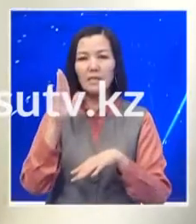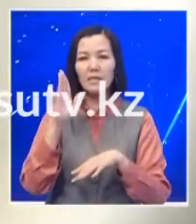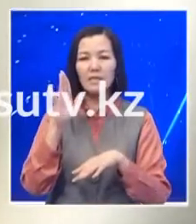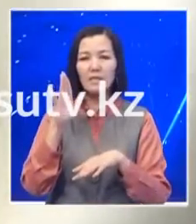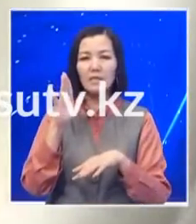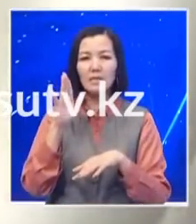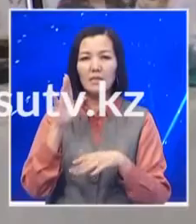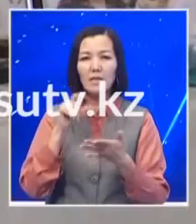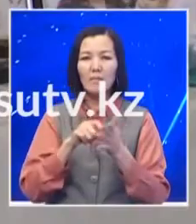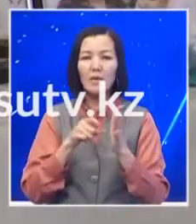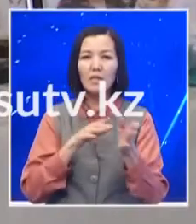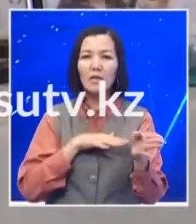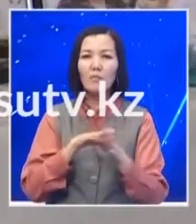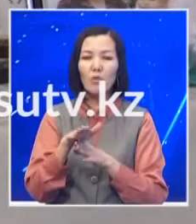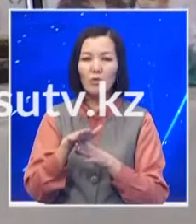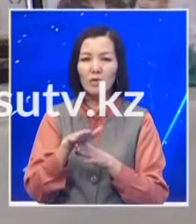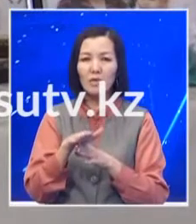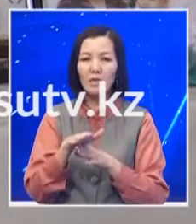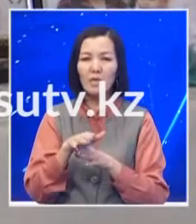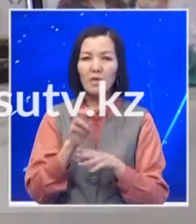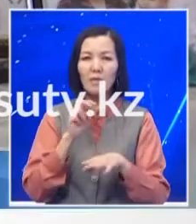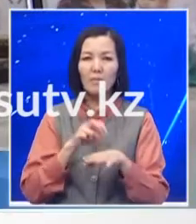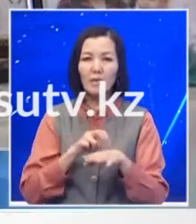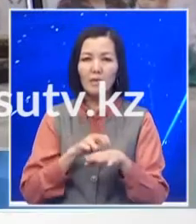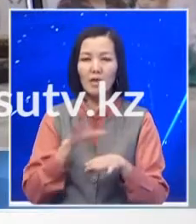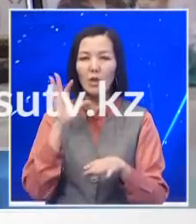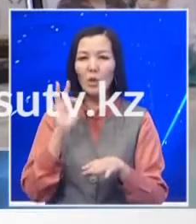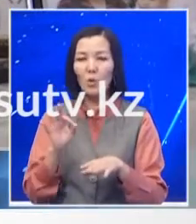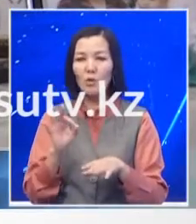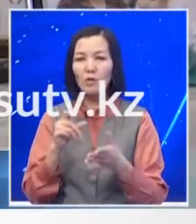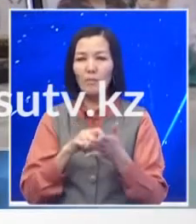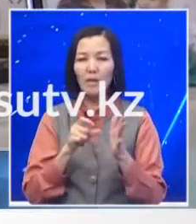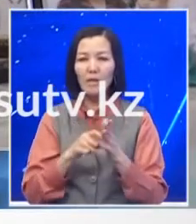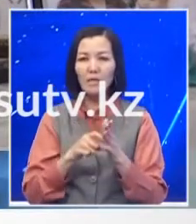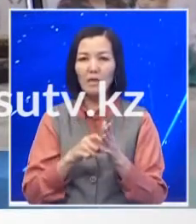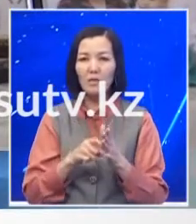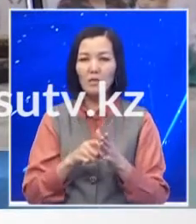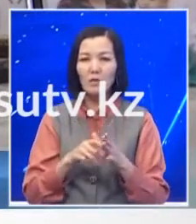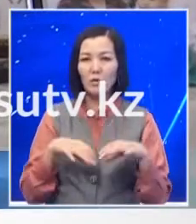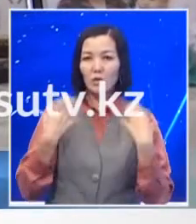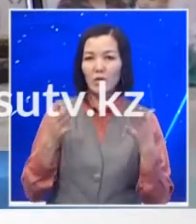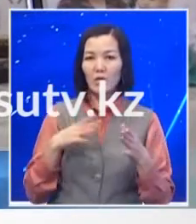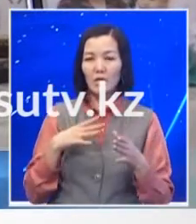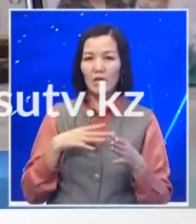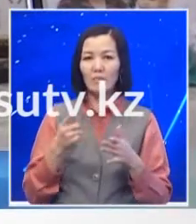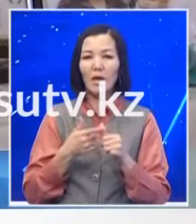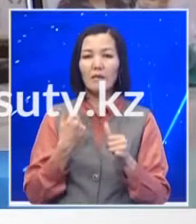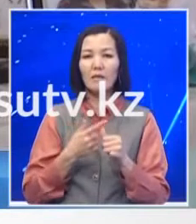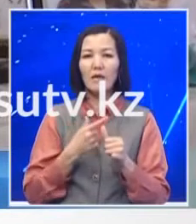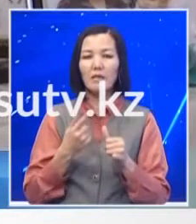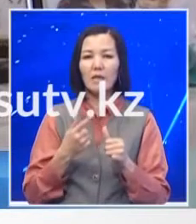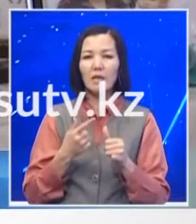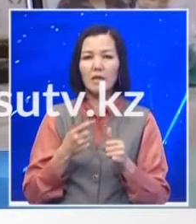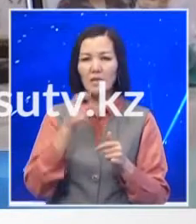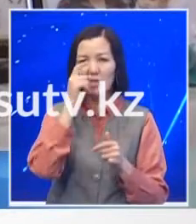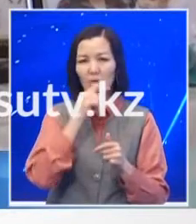жатқызамыз, палаталардың бәрі толып қой деді. Сосын врач тұрды, 0-ші палатаға апарыңыздар деді. Мен селке тағылып, 0-ші палата деген атағандай жаман, 0 деген